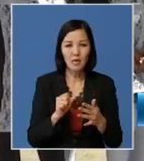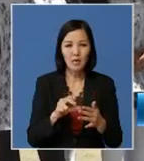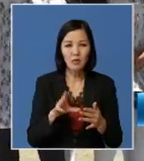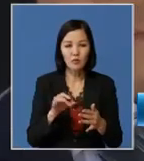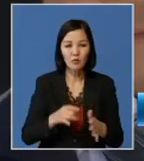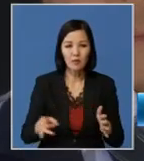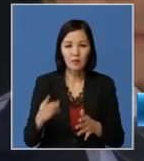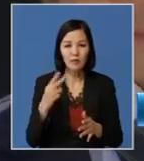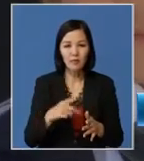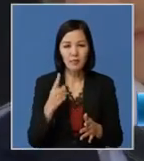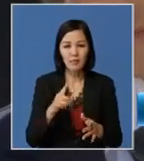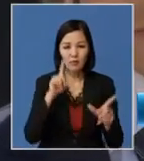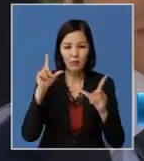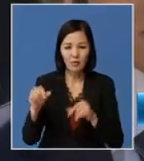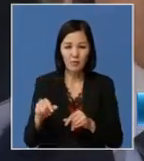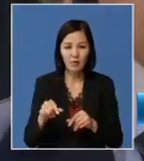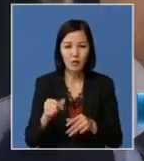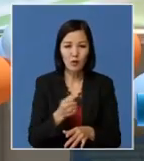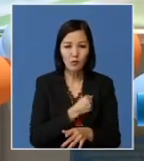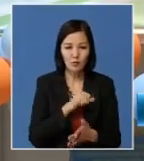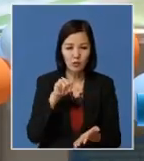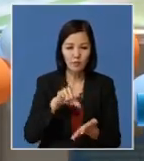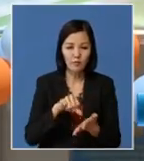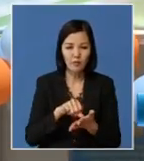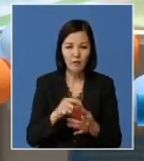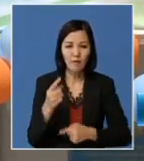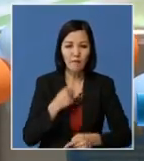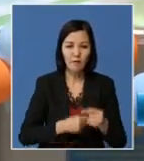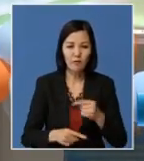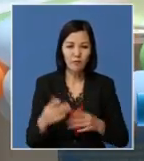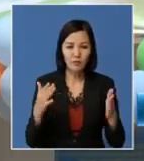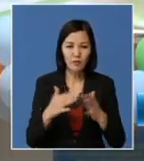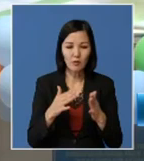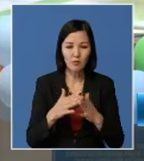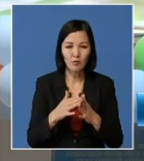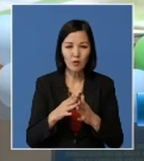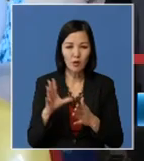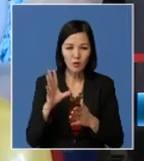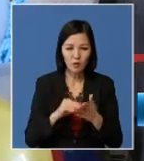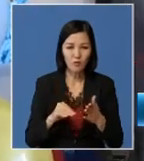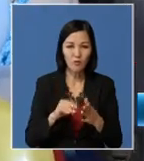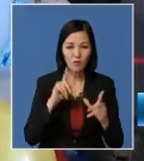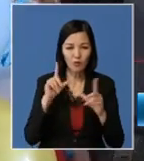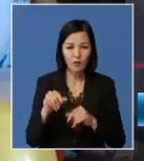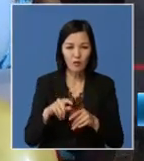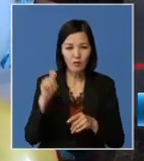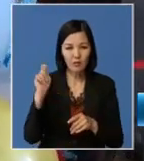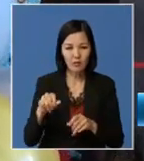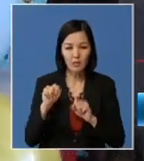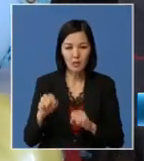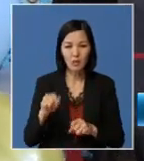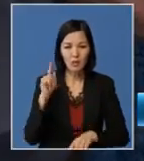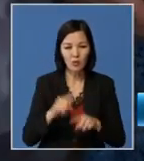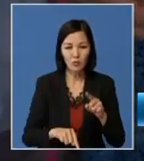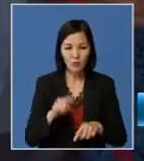В 21 год отправился служить в армии. Однако только вернувшись домой, был вынужден снова покинуть отчий дом, чтобы защищать родину